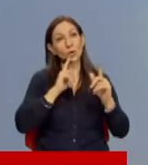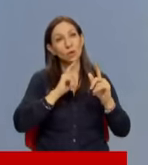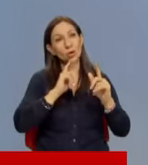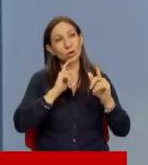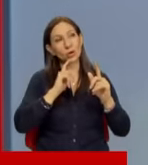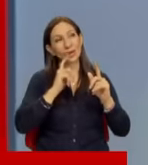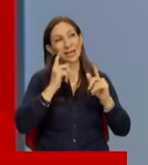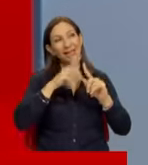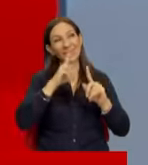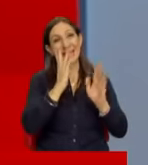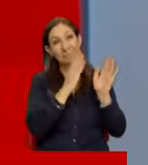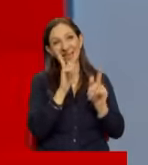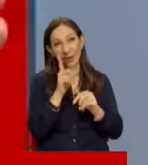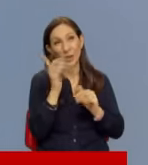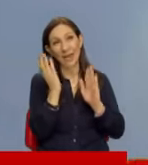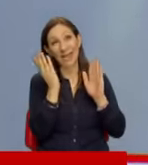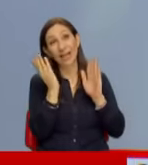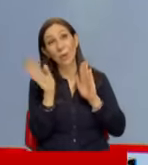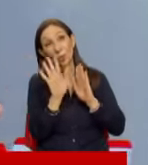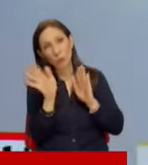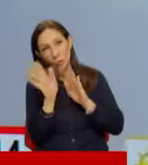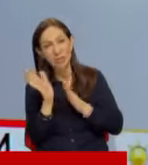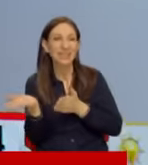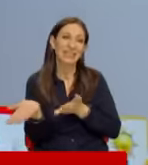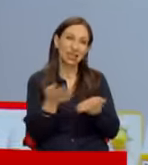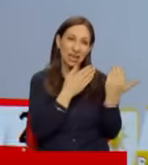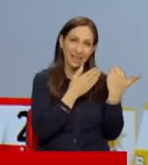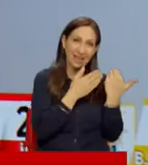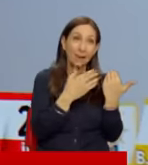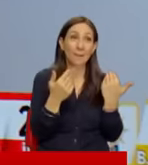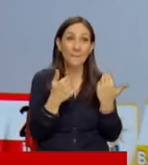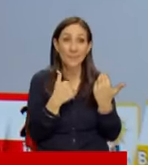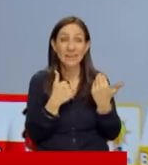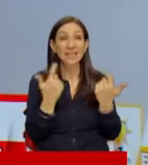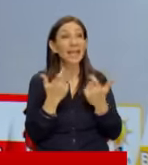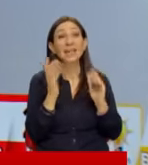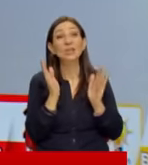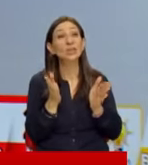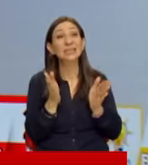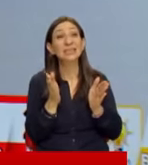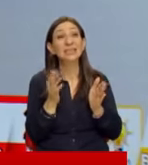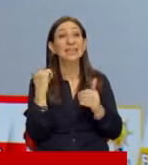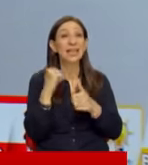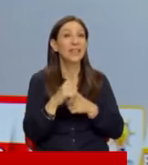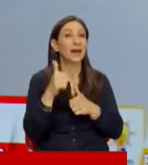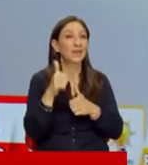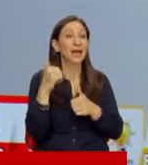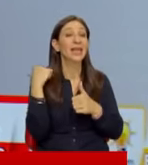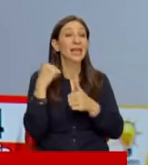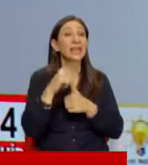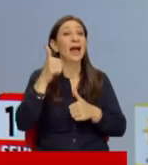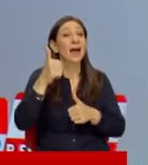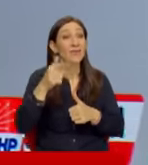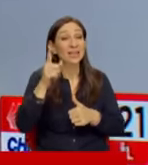bir ekranda başka bir randevusu var. Oraya doğru kendisini göndereceğiz. Biz nereye gideceğiz peki? Yeniden Refah.